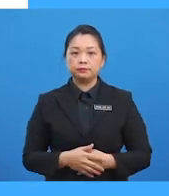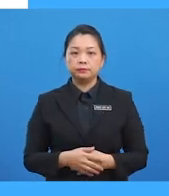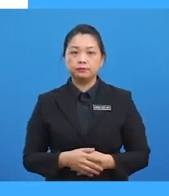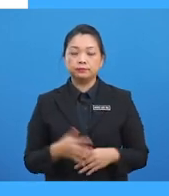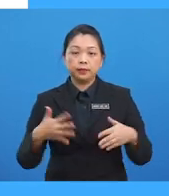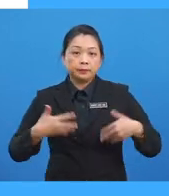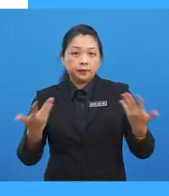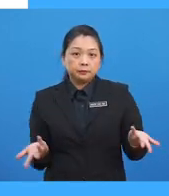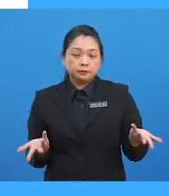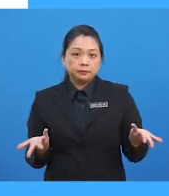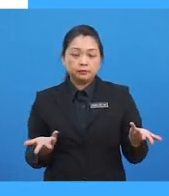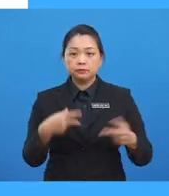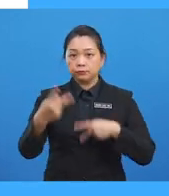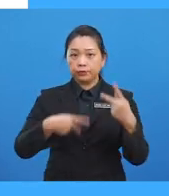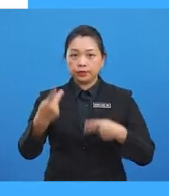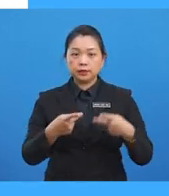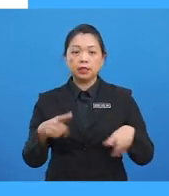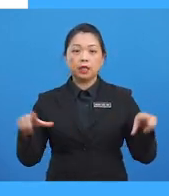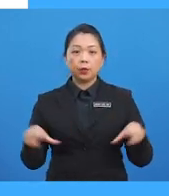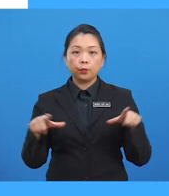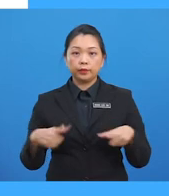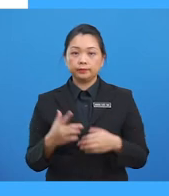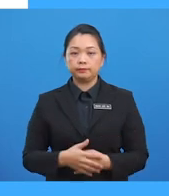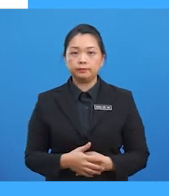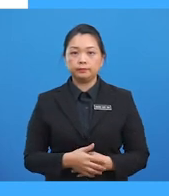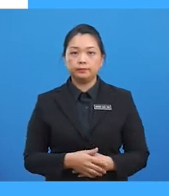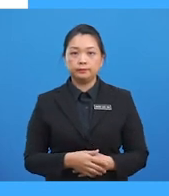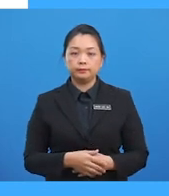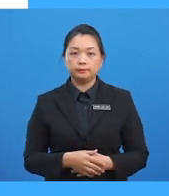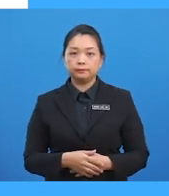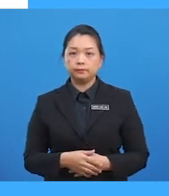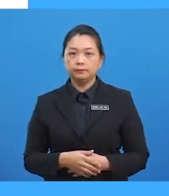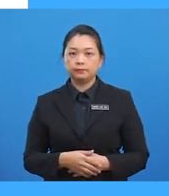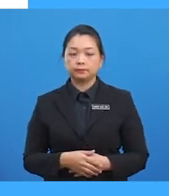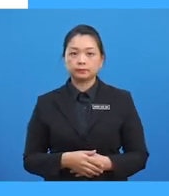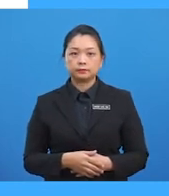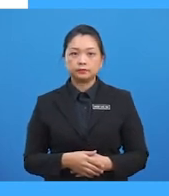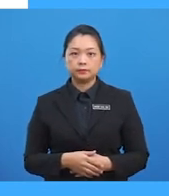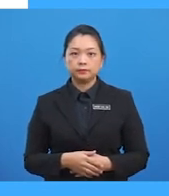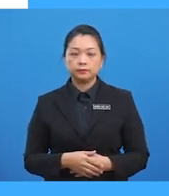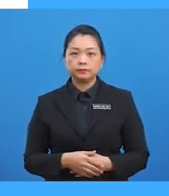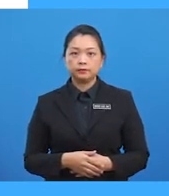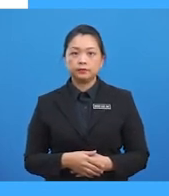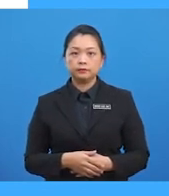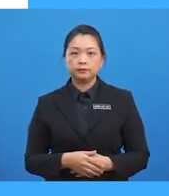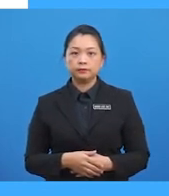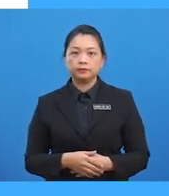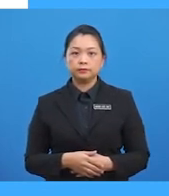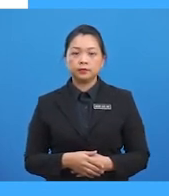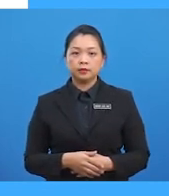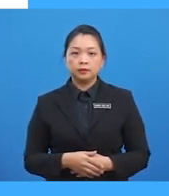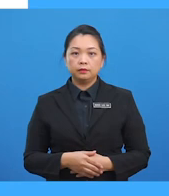bagaimana proses prosedur tersebut dilakukan. Prosedur permohonan reka bentuk industri secara